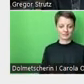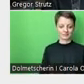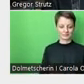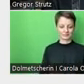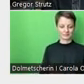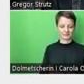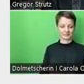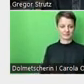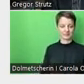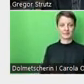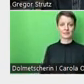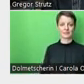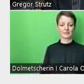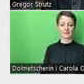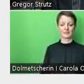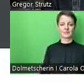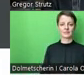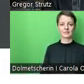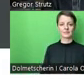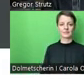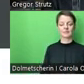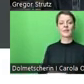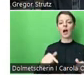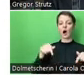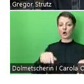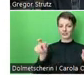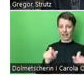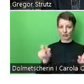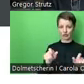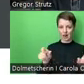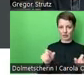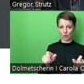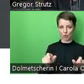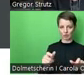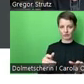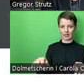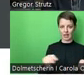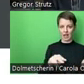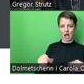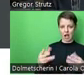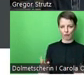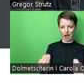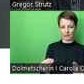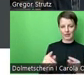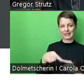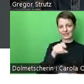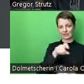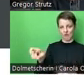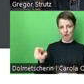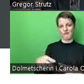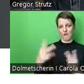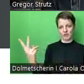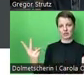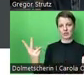Diese Aufnahme, die wir erstellt haben von der heutigen Veranstaltung, die wird dann ab Anfang der kommenden Woche zur Verfügung